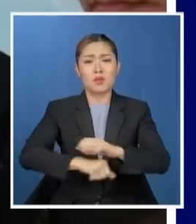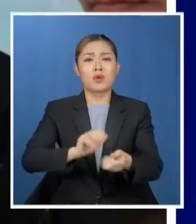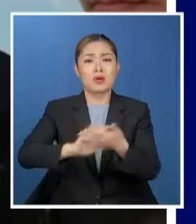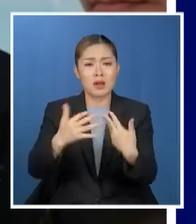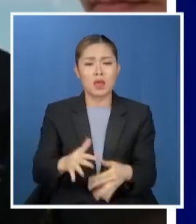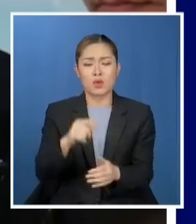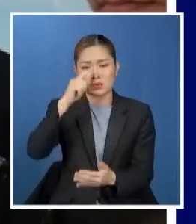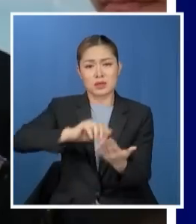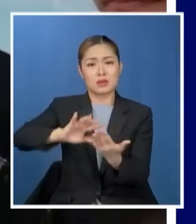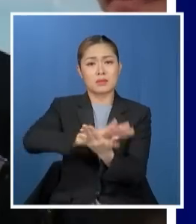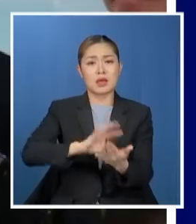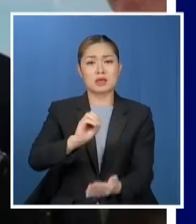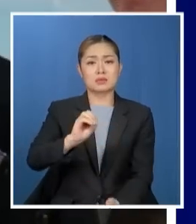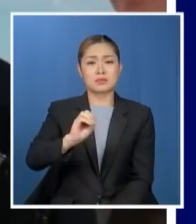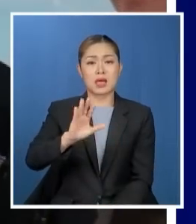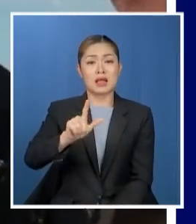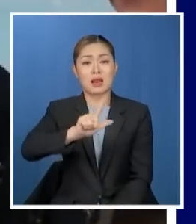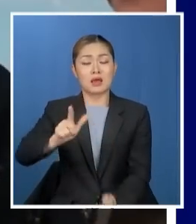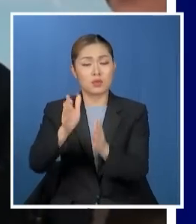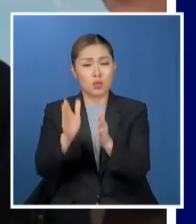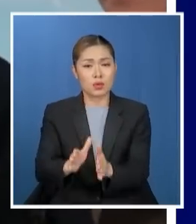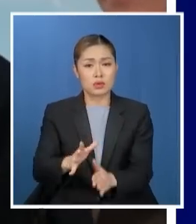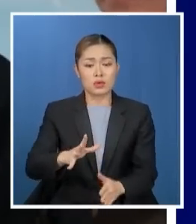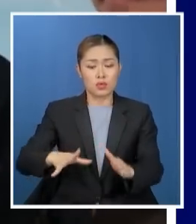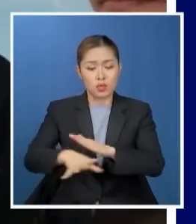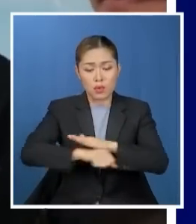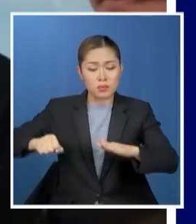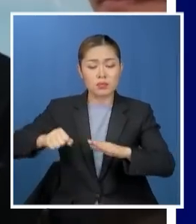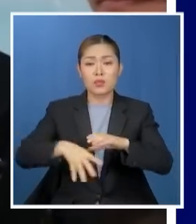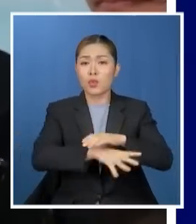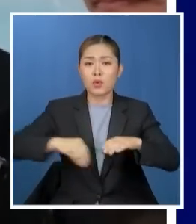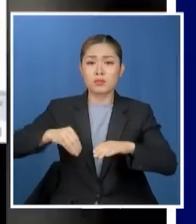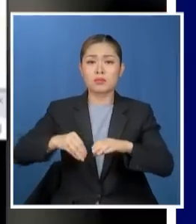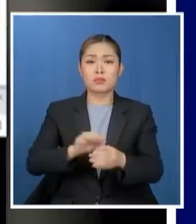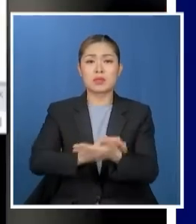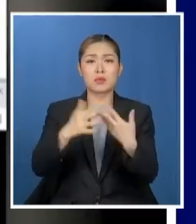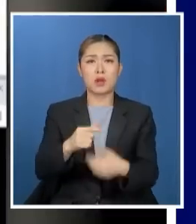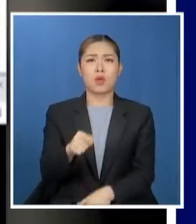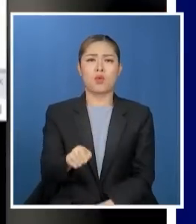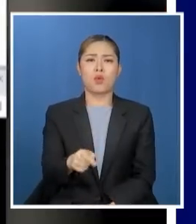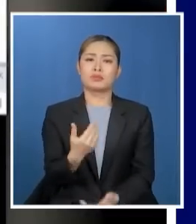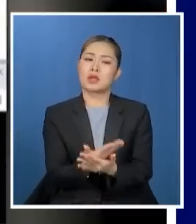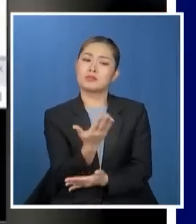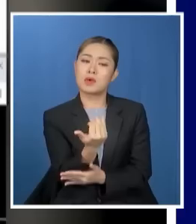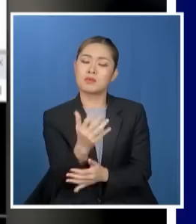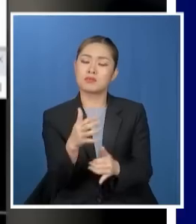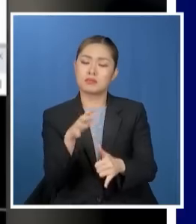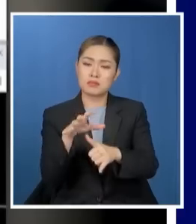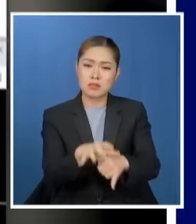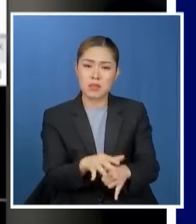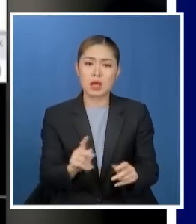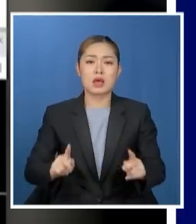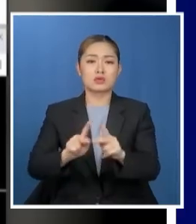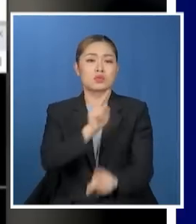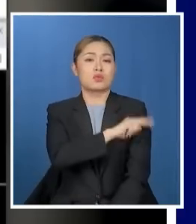ข้อมูลเหล่านี้ของคนไทย55คน55ล้านคนเนี่ยถูกดูดไปหรือยังฮะตรงนี้อันตรายมากเพราะเขาขู่เรียกค่าถ่ายกับหน่วยงานซึ่งคาดว่าเป็นกระทรว